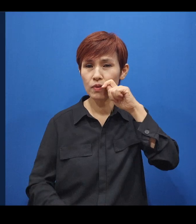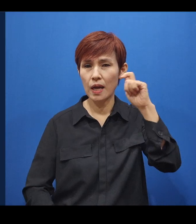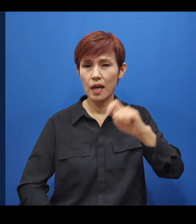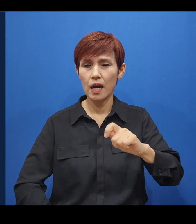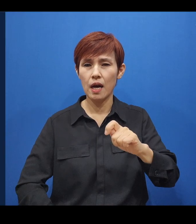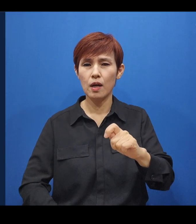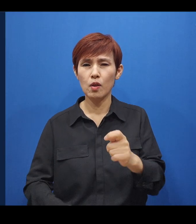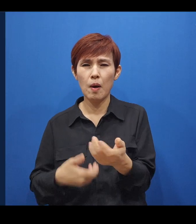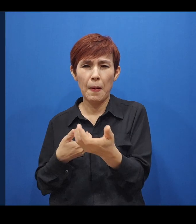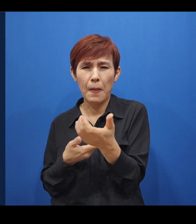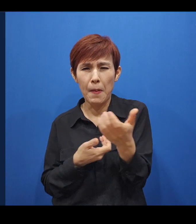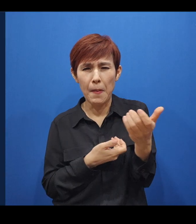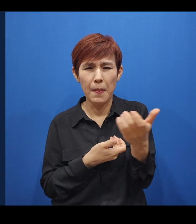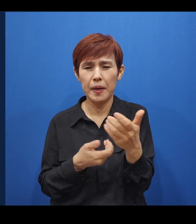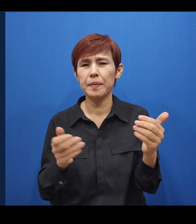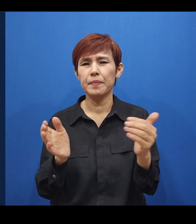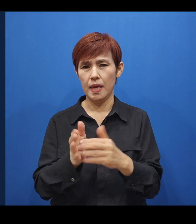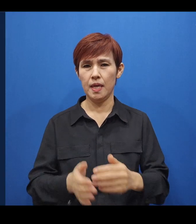성탄절에 폭격을 했더군요.